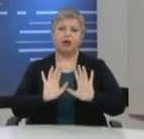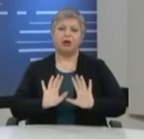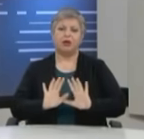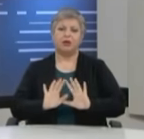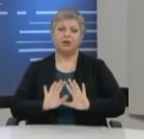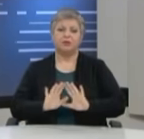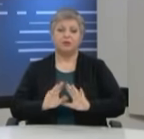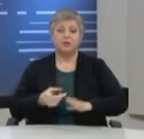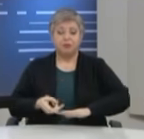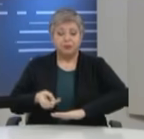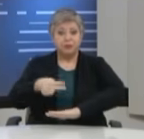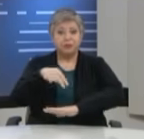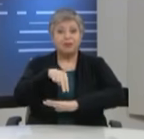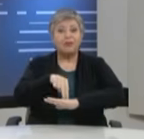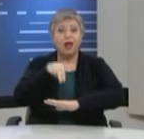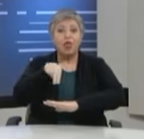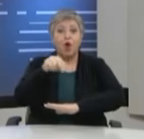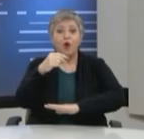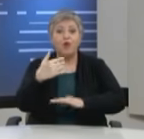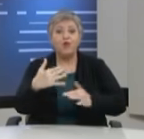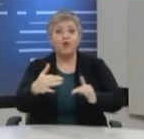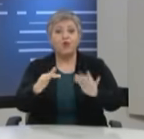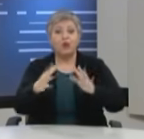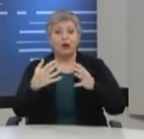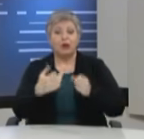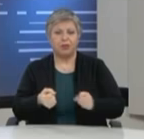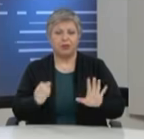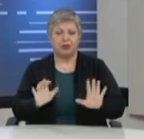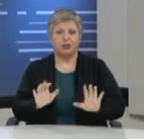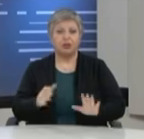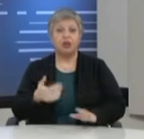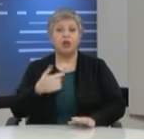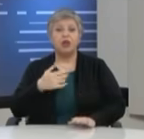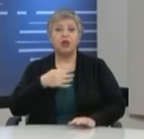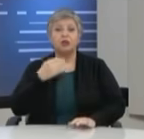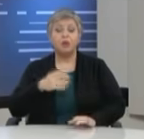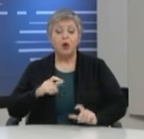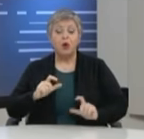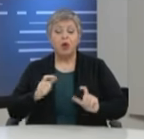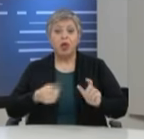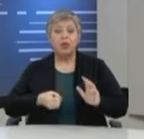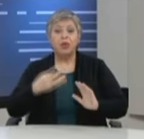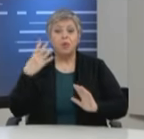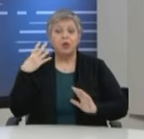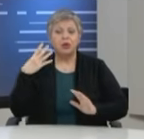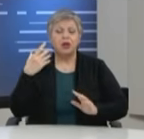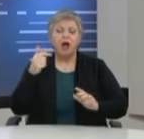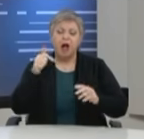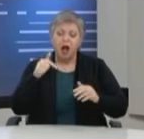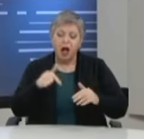Από το βήμα της Βουλής θυμίζω, λοιπόν, η παράταξή μας έδωσε και δίνει μια μεγάλη